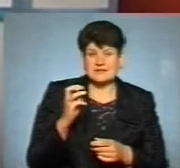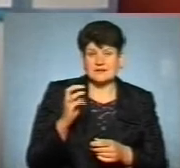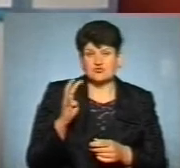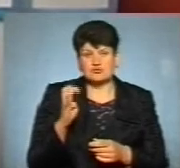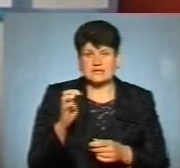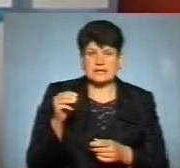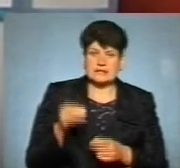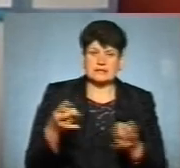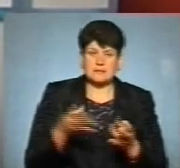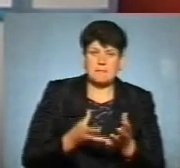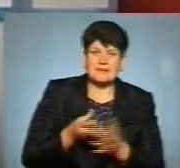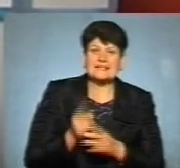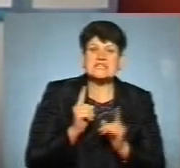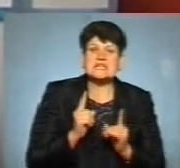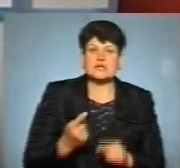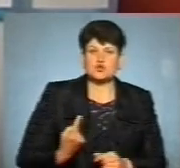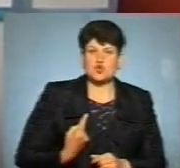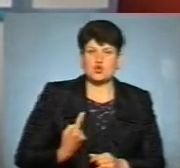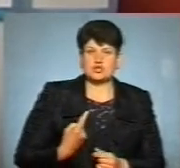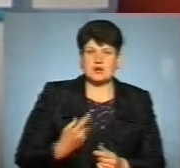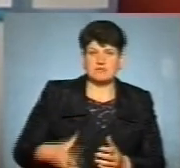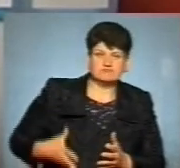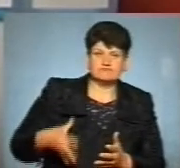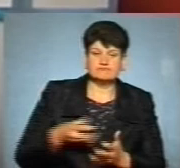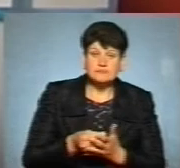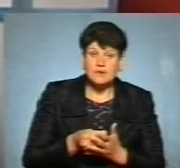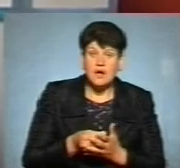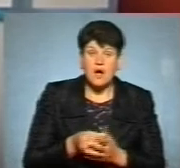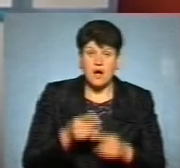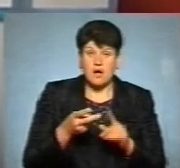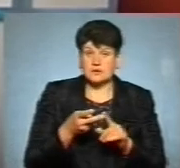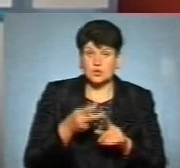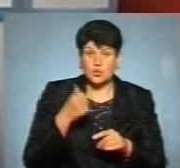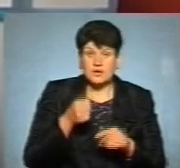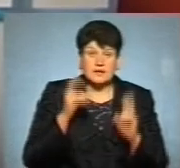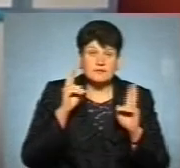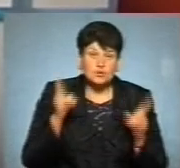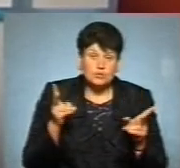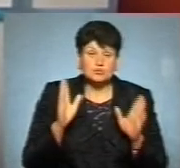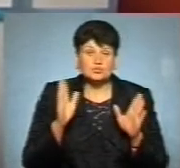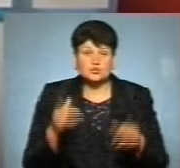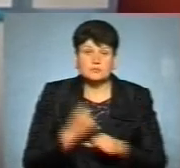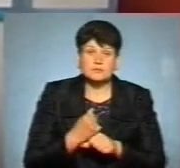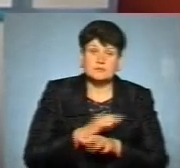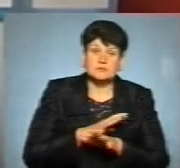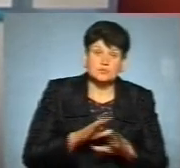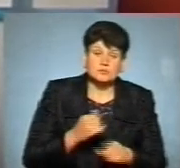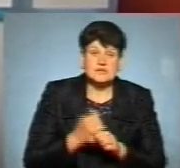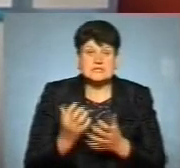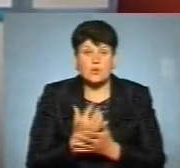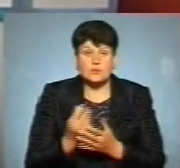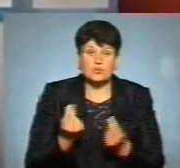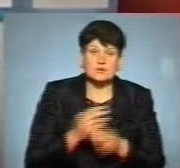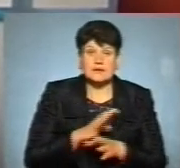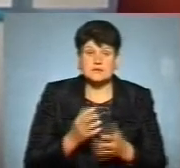тисяч платити лише сторожам з власної кишені, розумієте, а на другий рік він там знову, хто знає, чи буде функціонувати, чи не буде, чи не